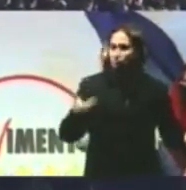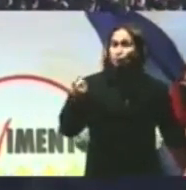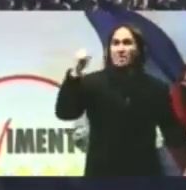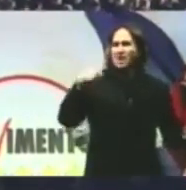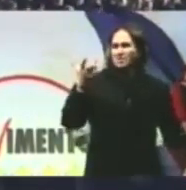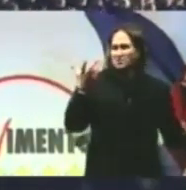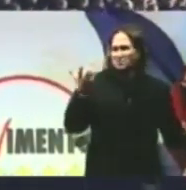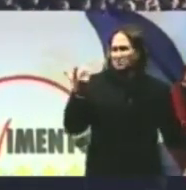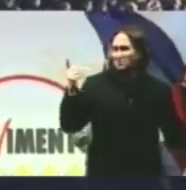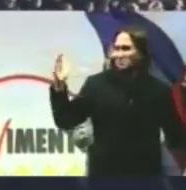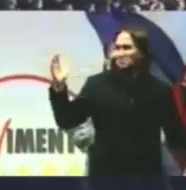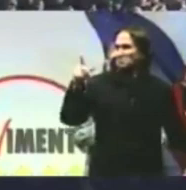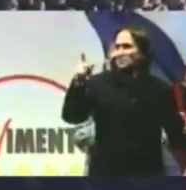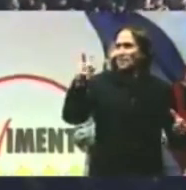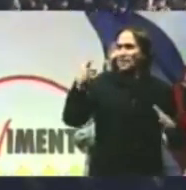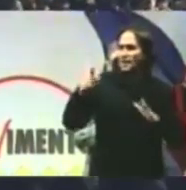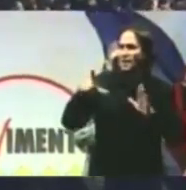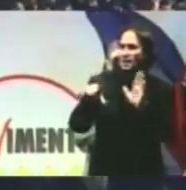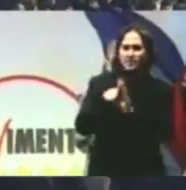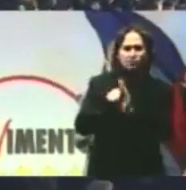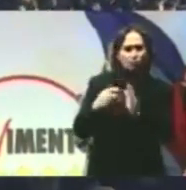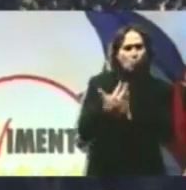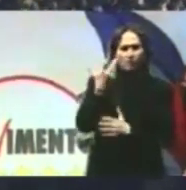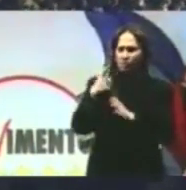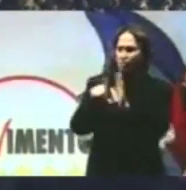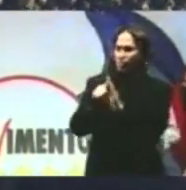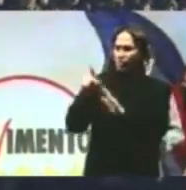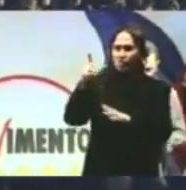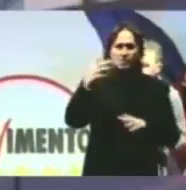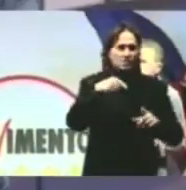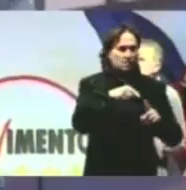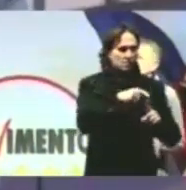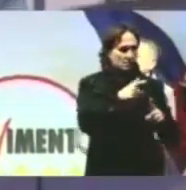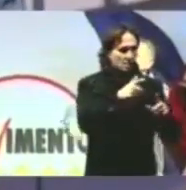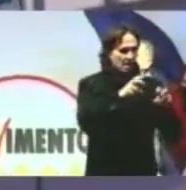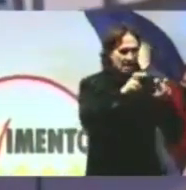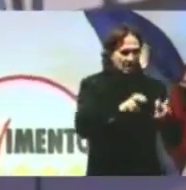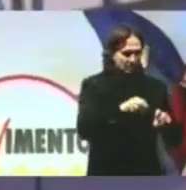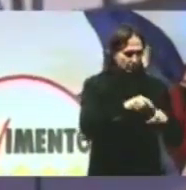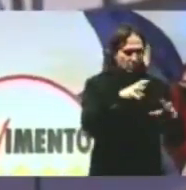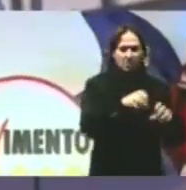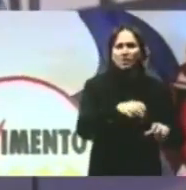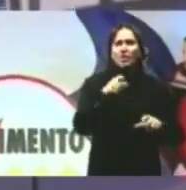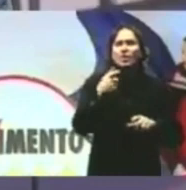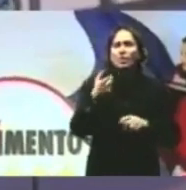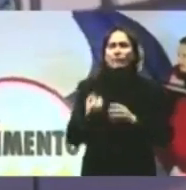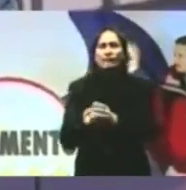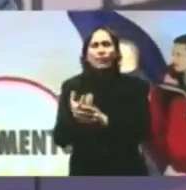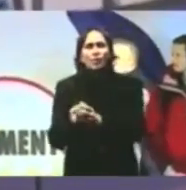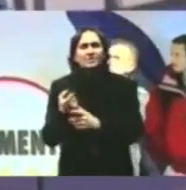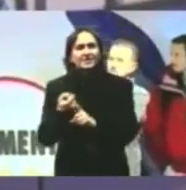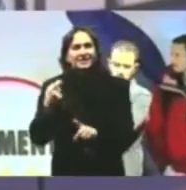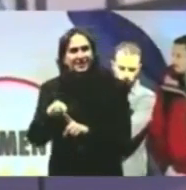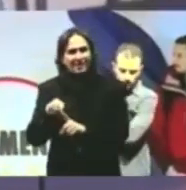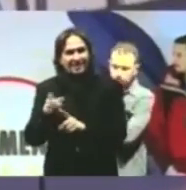ti cambia una legge. Taglia il quinto conto energia, si bloccano le fonti rinnovabili